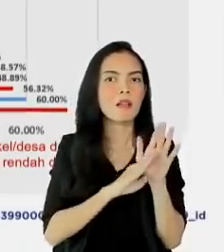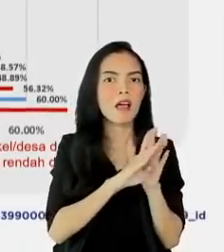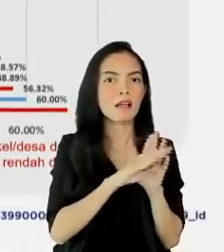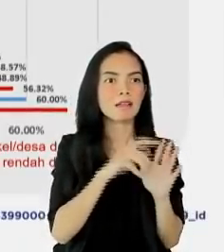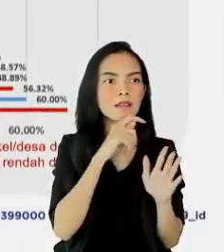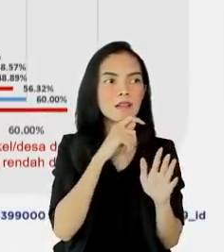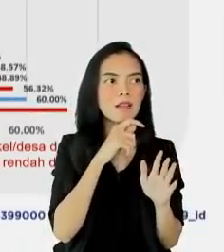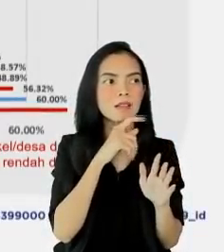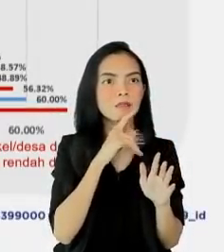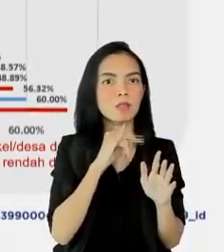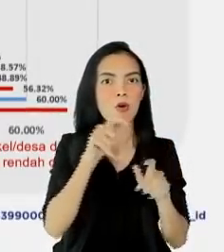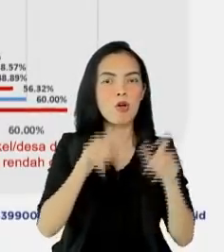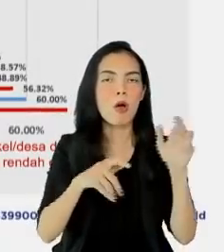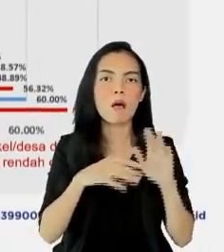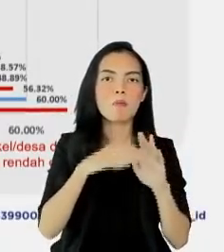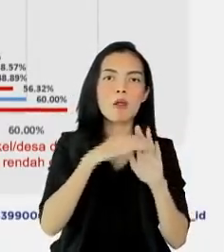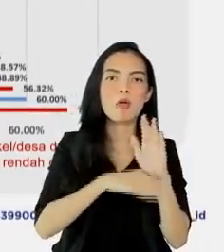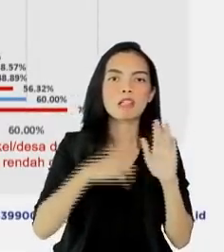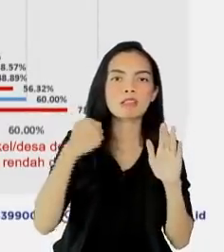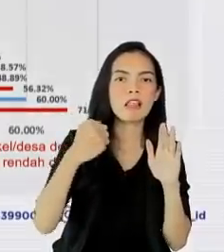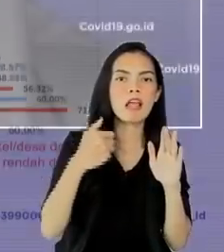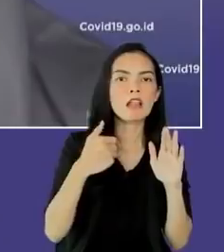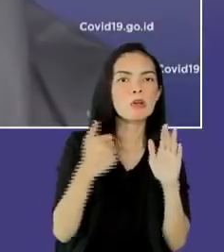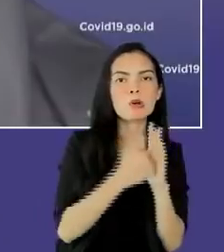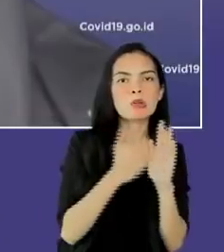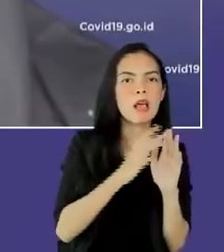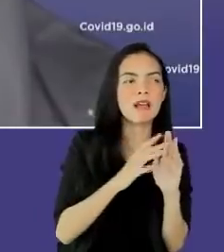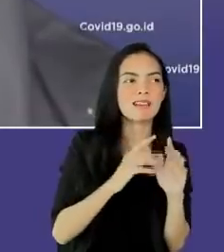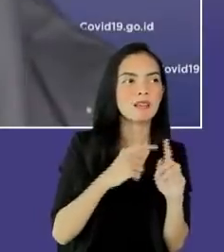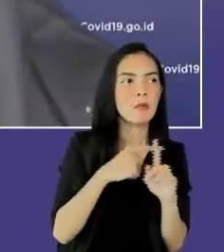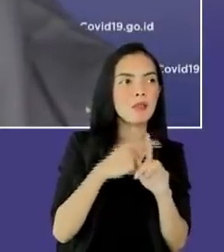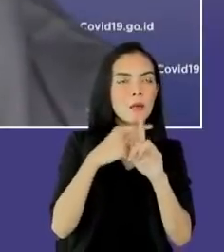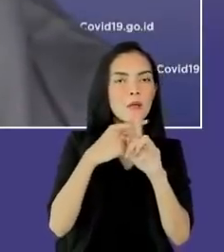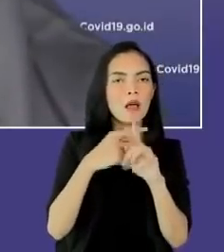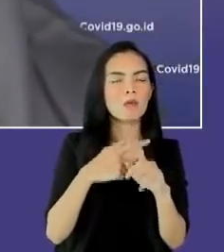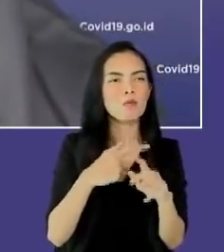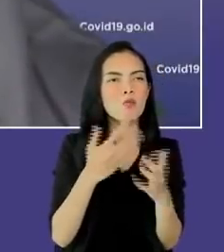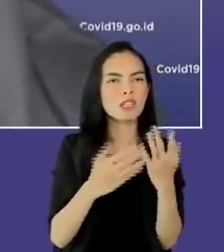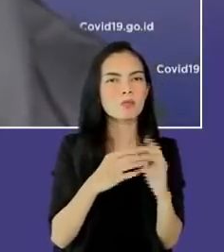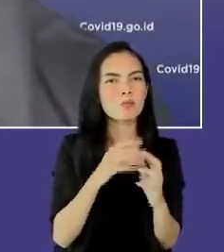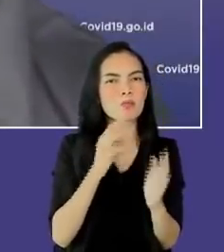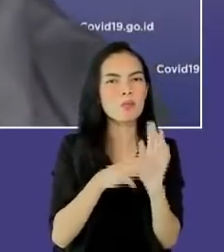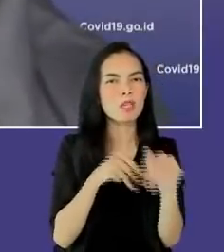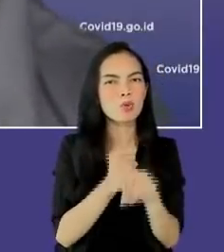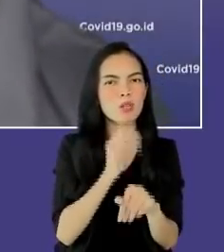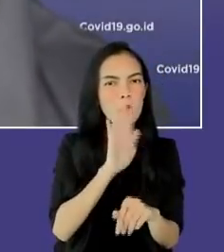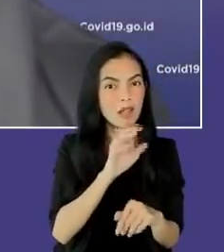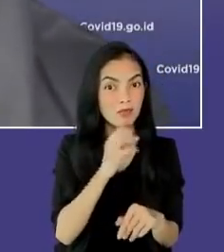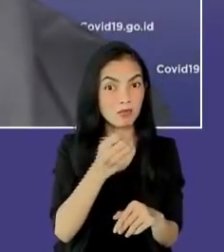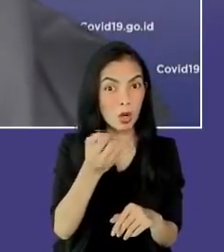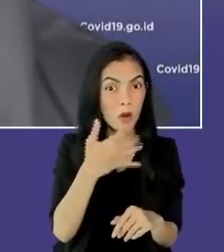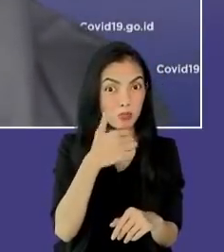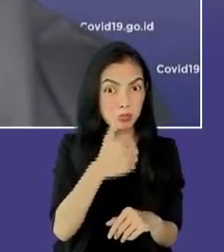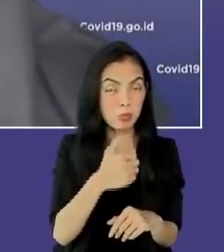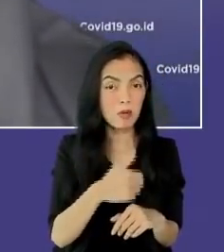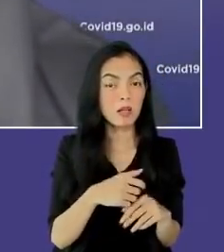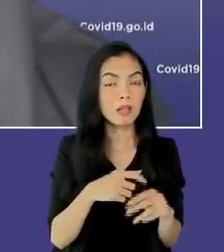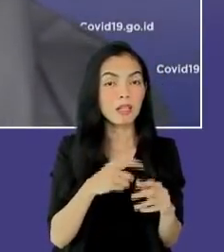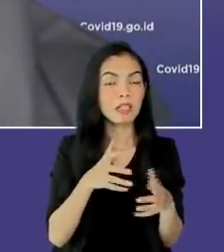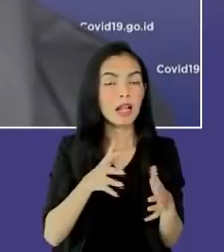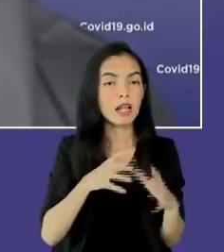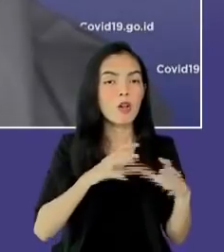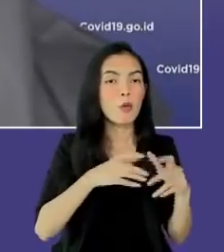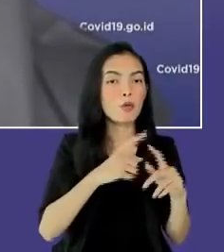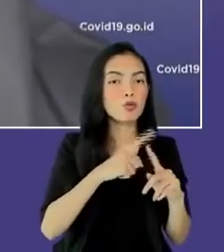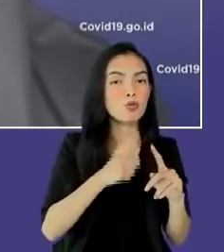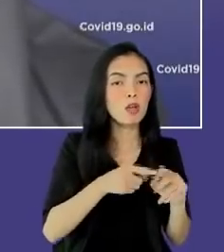tidak patuhnya, bukan yang patuhnya. Saya tuh ingin tahu lebih jauh, mungkin nanti dijawabnya ke minggu depan ya barangkali ya. Apa yang dikerjakan sama Satgas,